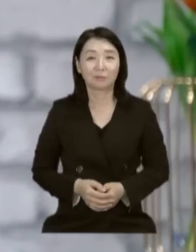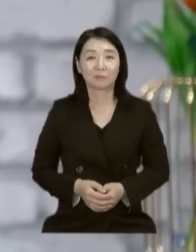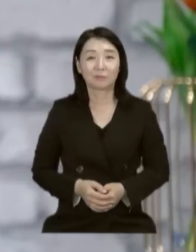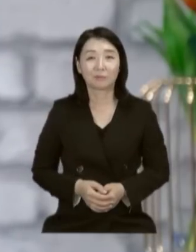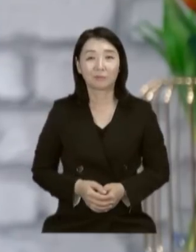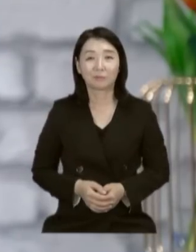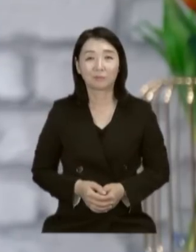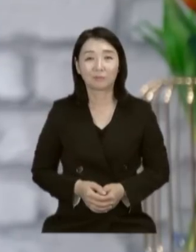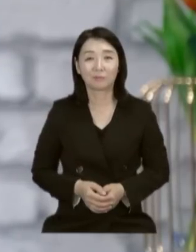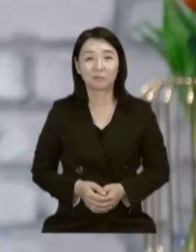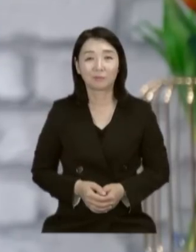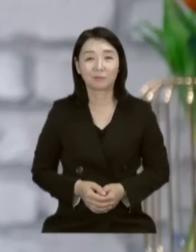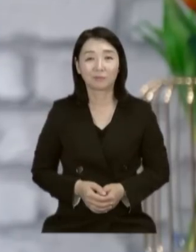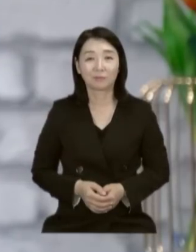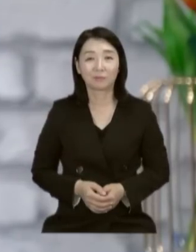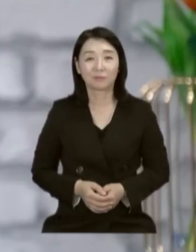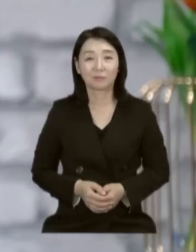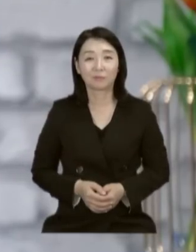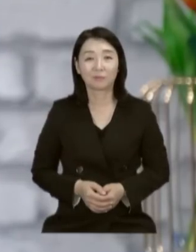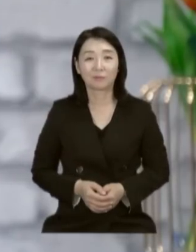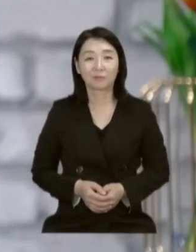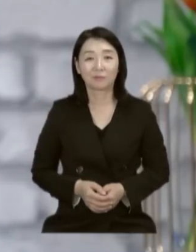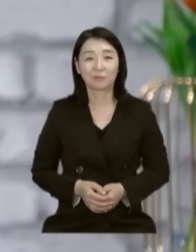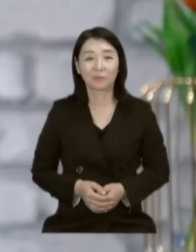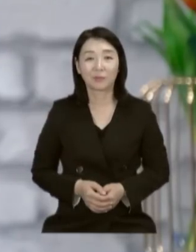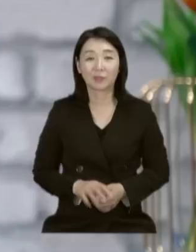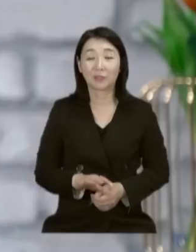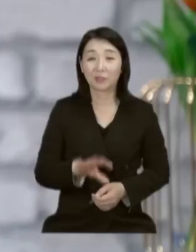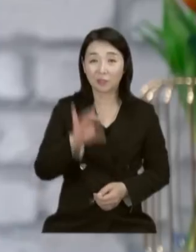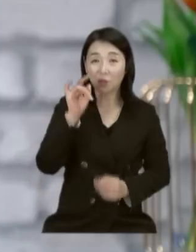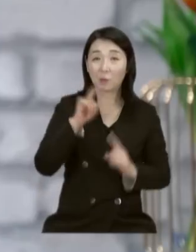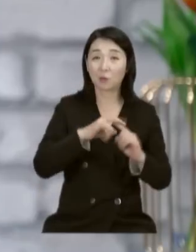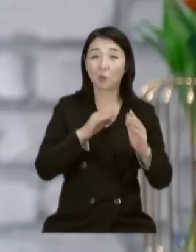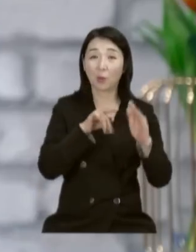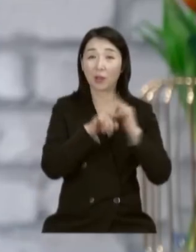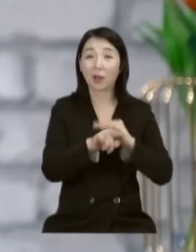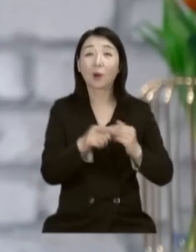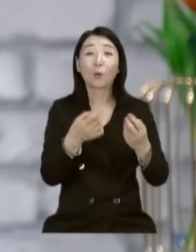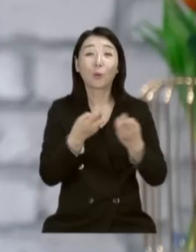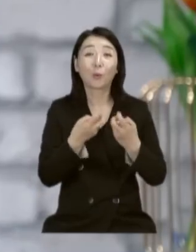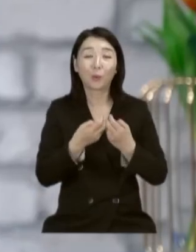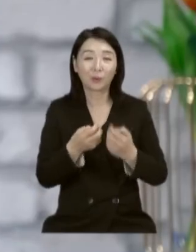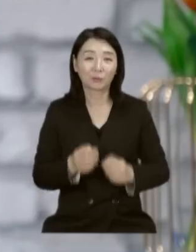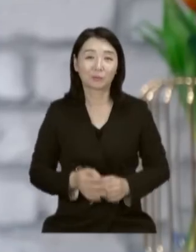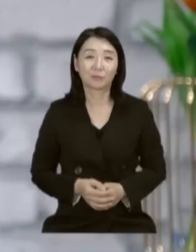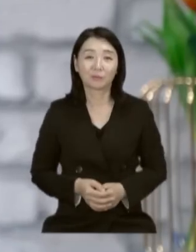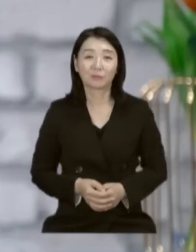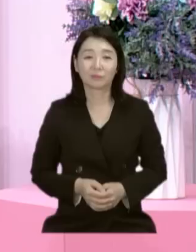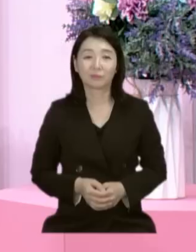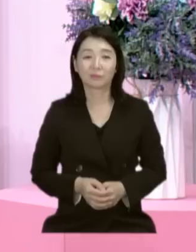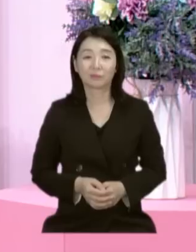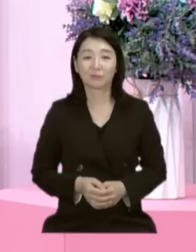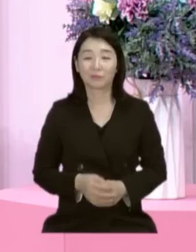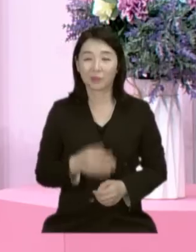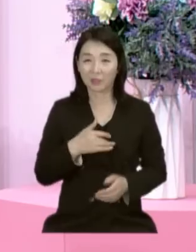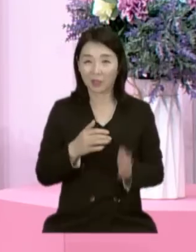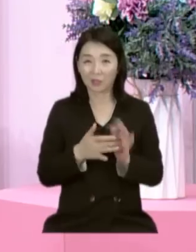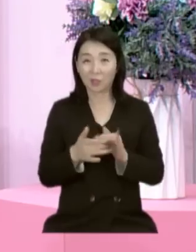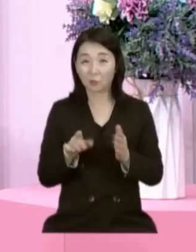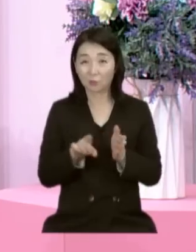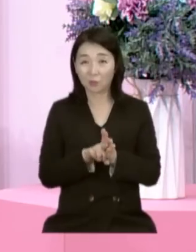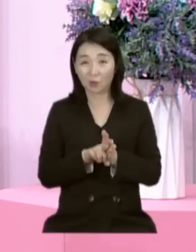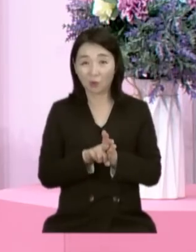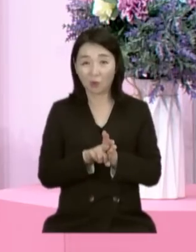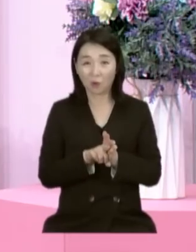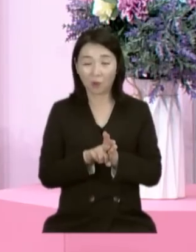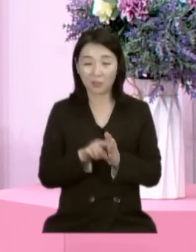시절이었어요. 자 그러다가 그러면은 어떻게 처음에 교회라는 데를 가게 됐어요? 제가 예수를 믿은